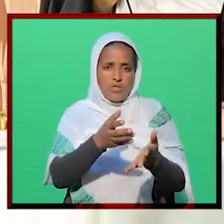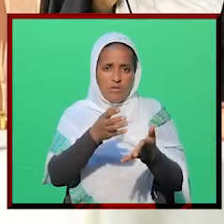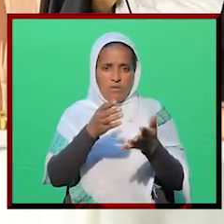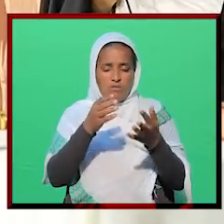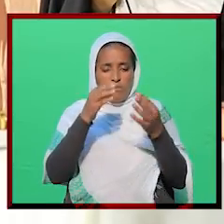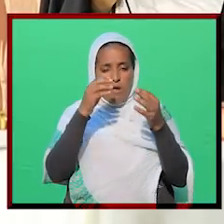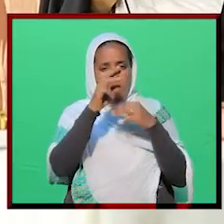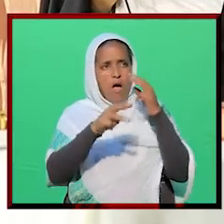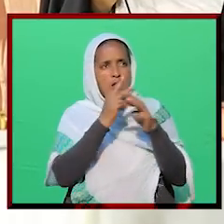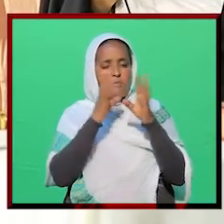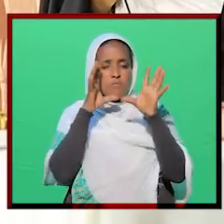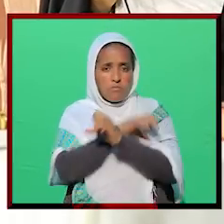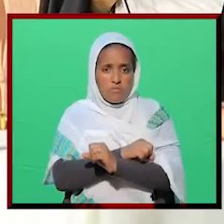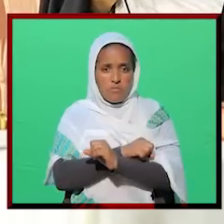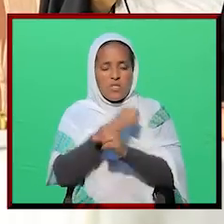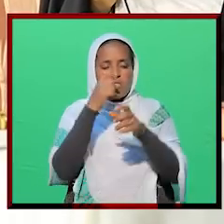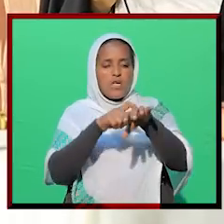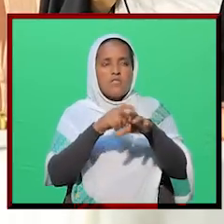ከመወልድ ብርሃን